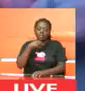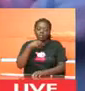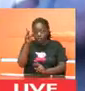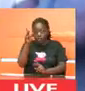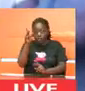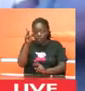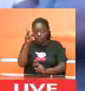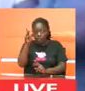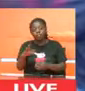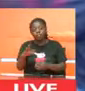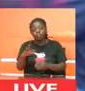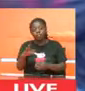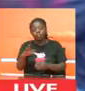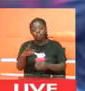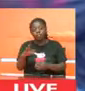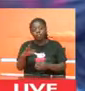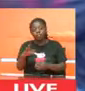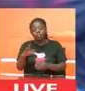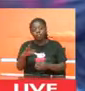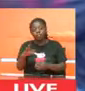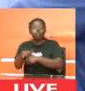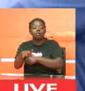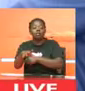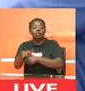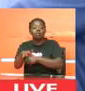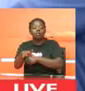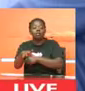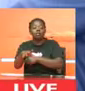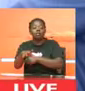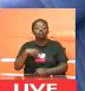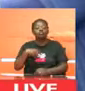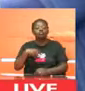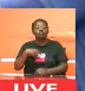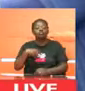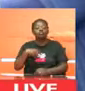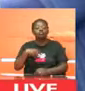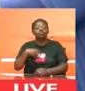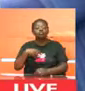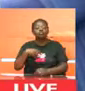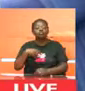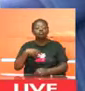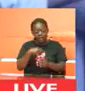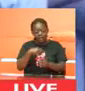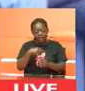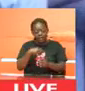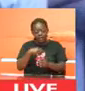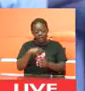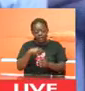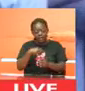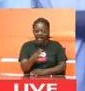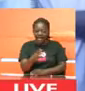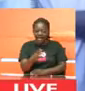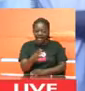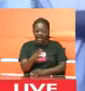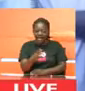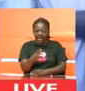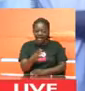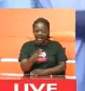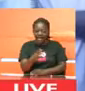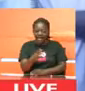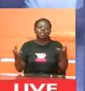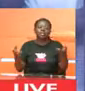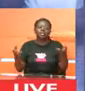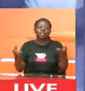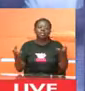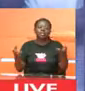abayebe bappa ate nga be batubba. Betuli banyivu. Ne bagamba nti abayaye bappa ne bajja ne batusinga ne